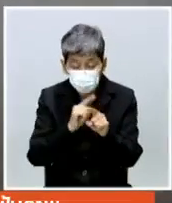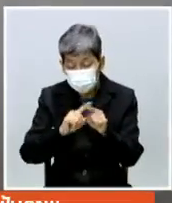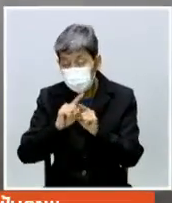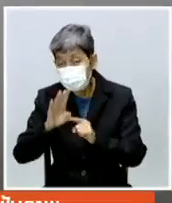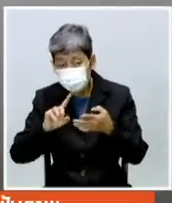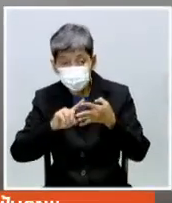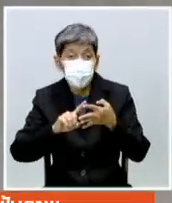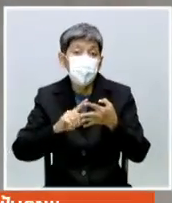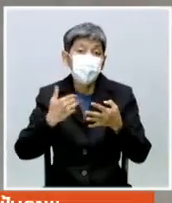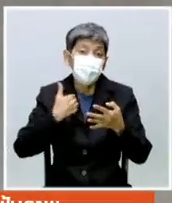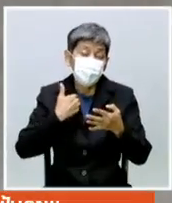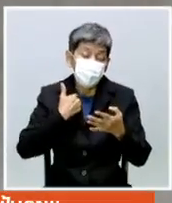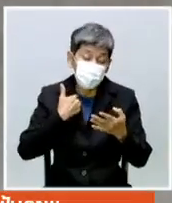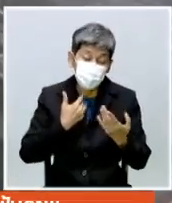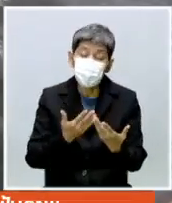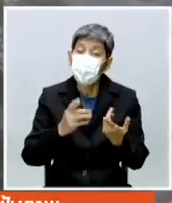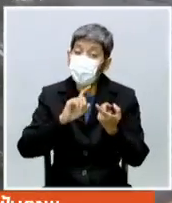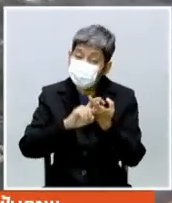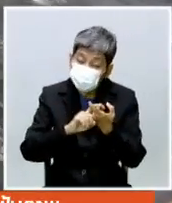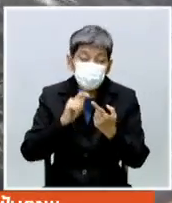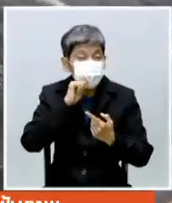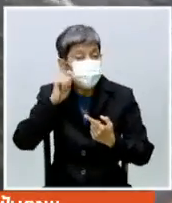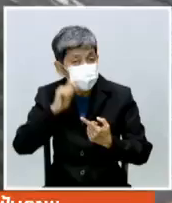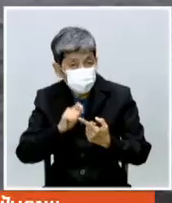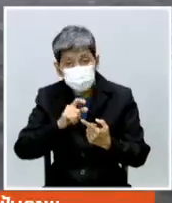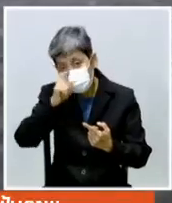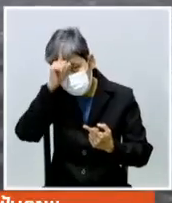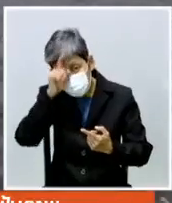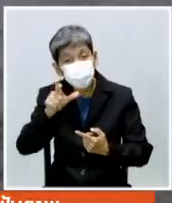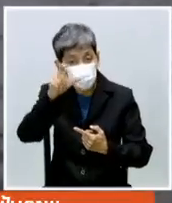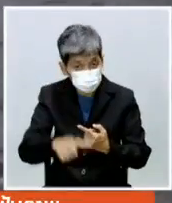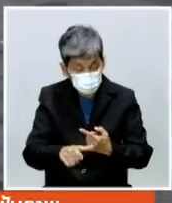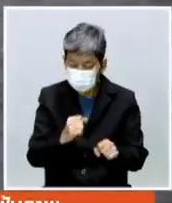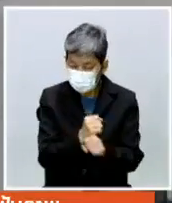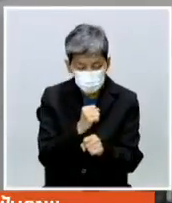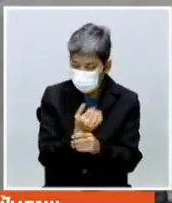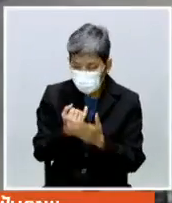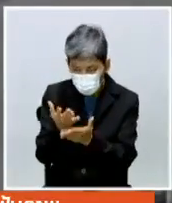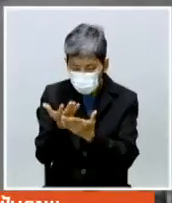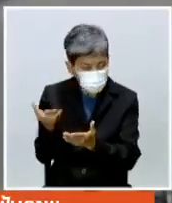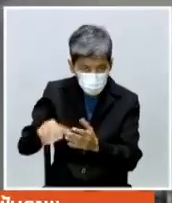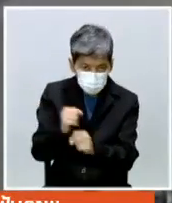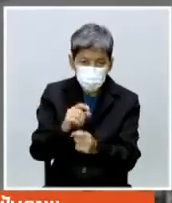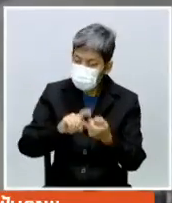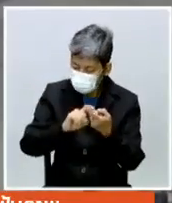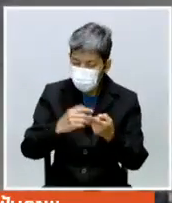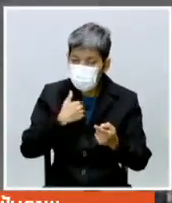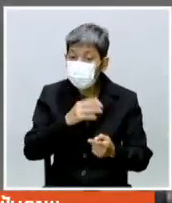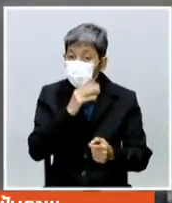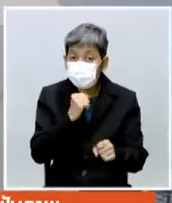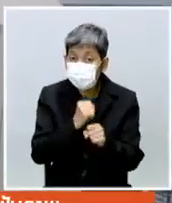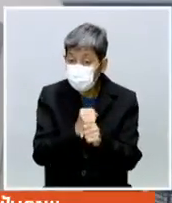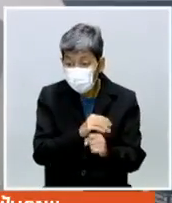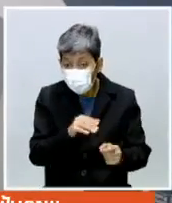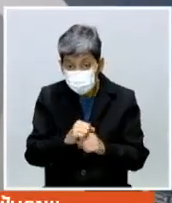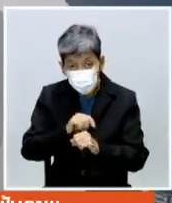ายระหว่างรัสเซียยูเครนฝรั่งเศสและเยอรมนีค่ะและขู่ว่าจะร่วมกันคว่ำบาตรทางเศรษฐกิจครั้งใหม่อย่างรุนแรงต่อรัสเซียหากตัดสิน